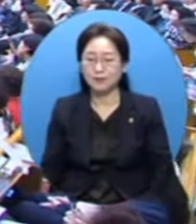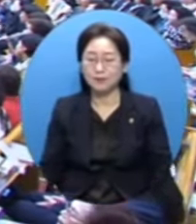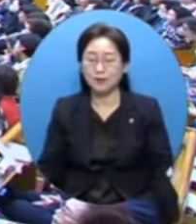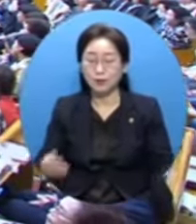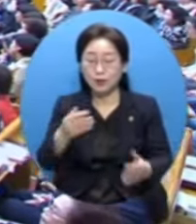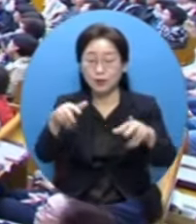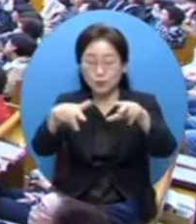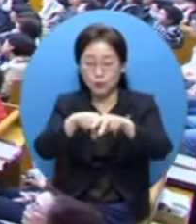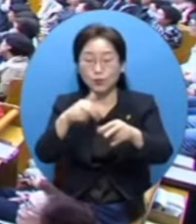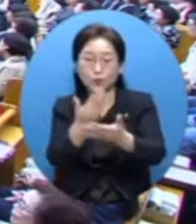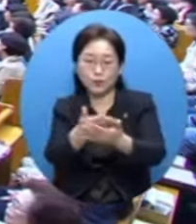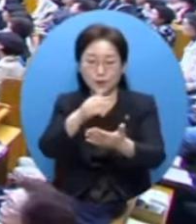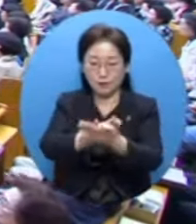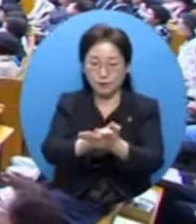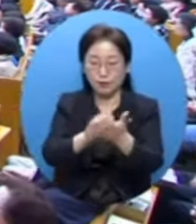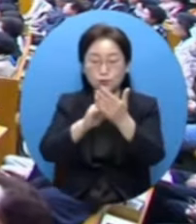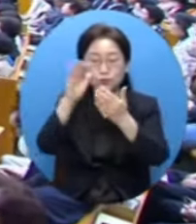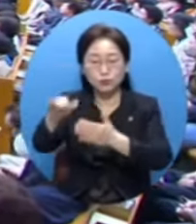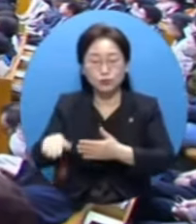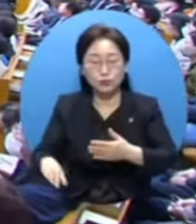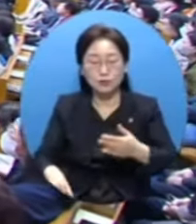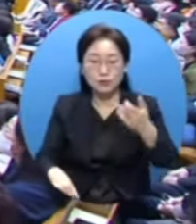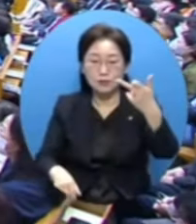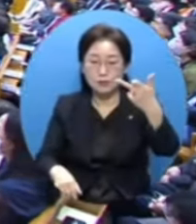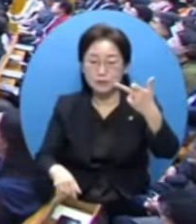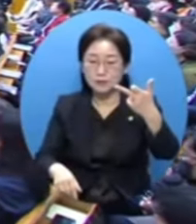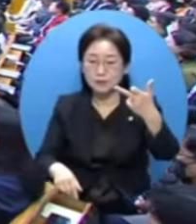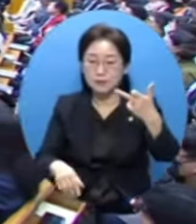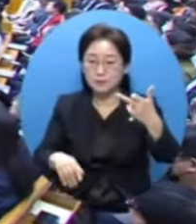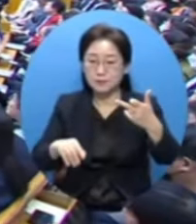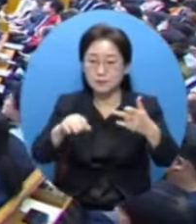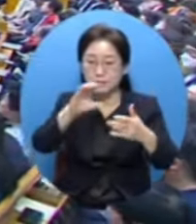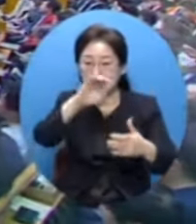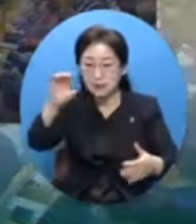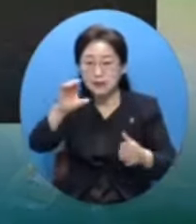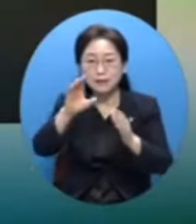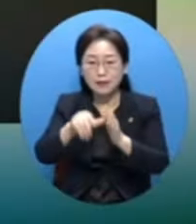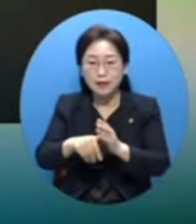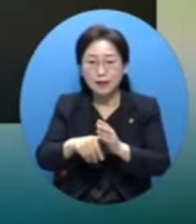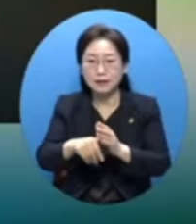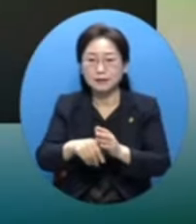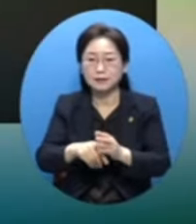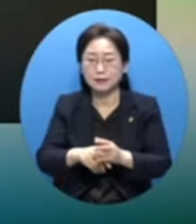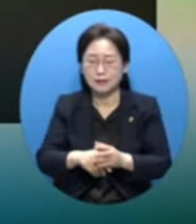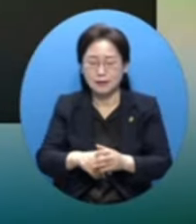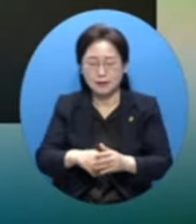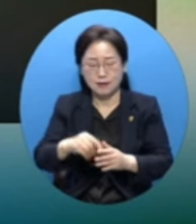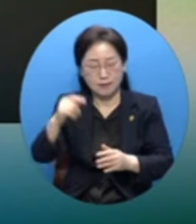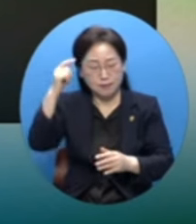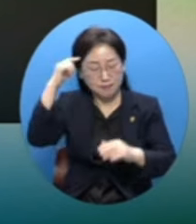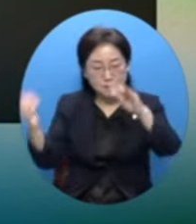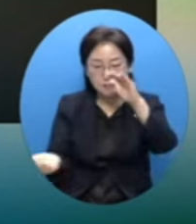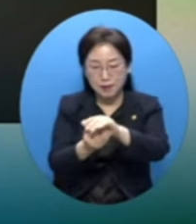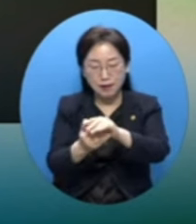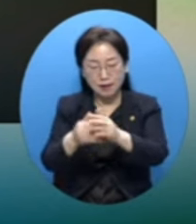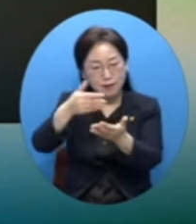종교개혁의 제17세기 바로크 시대를 대표하는 이탈리아 천재 화가 미켈란젤로 카라바조라고 하는 분이 있습니다. 이 미켈란